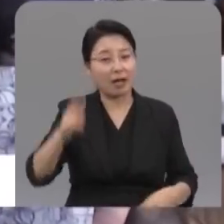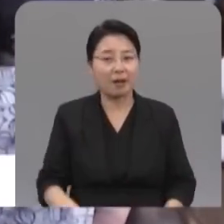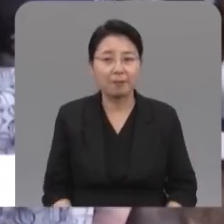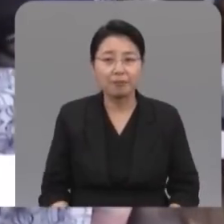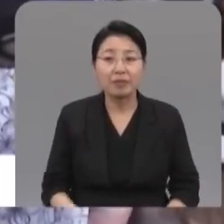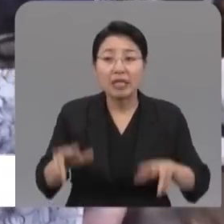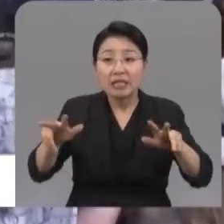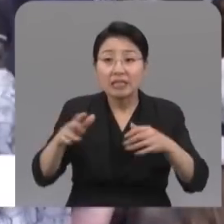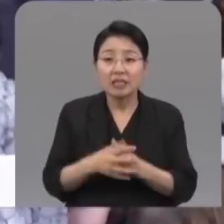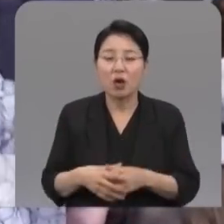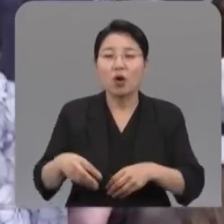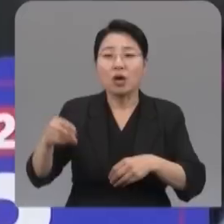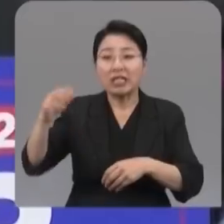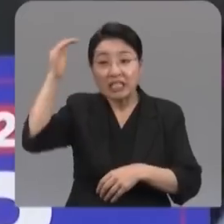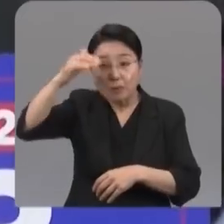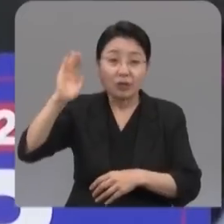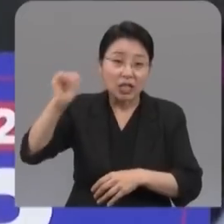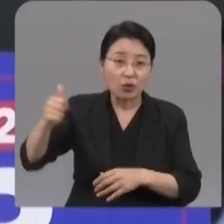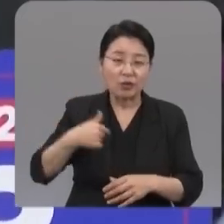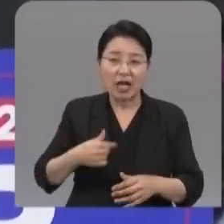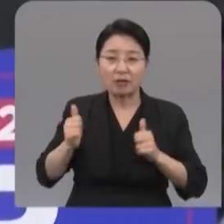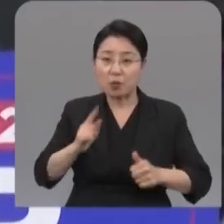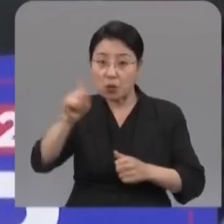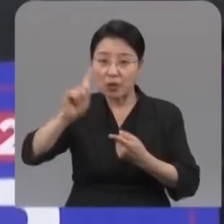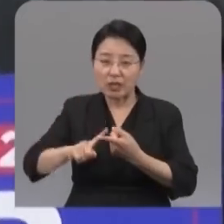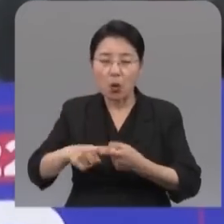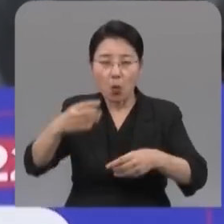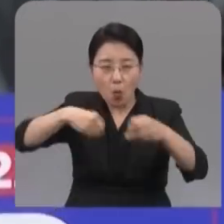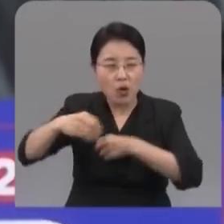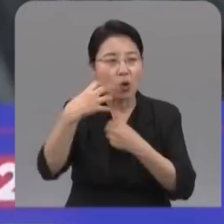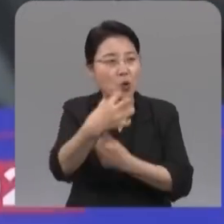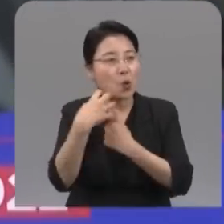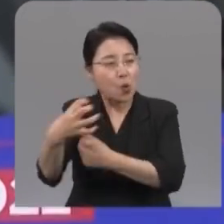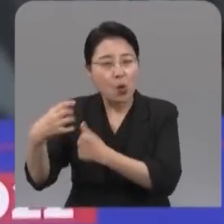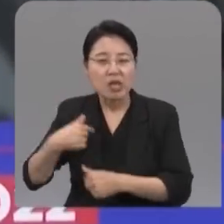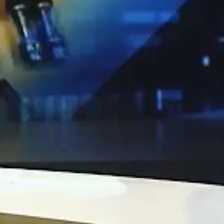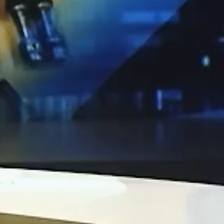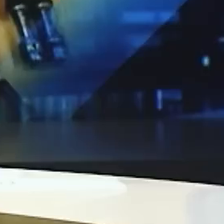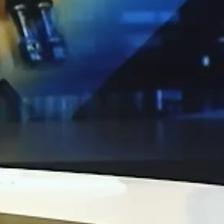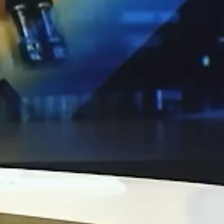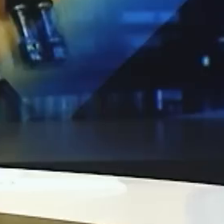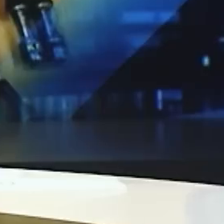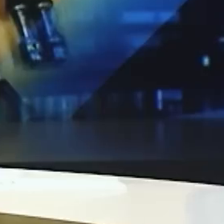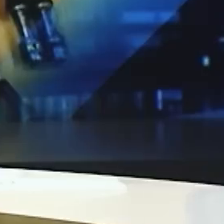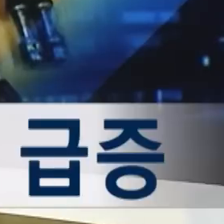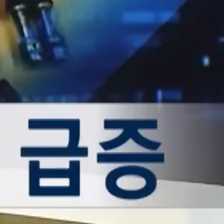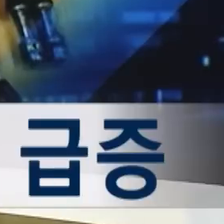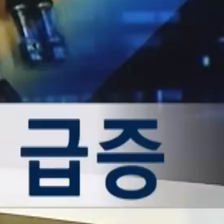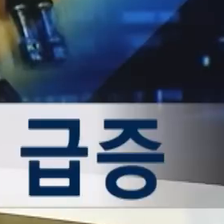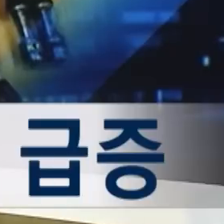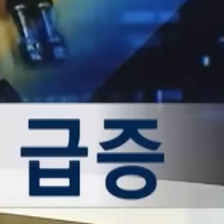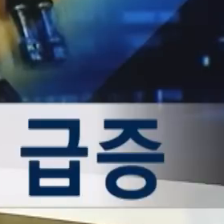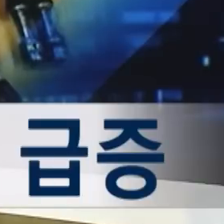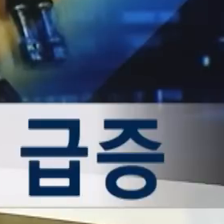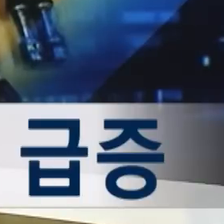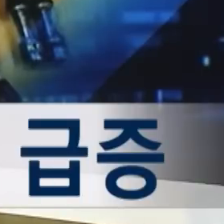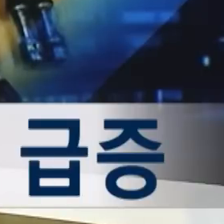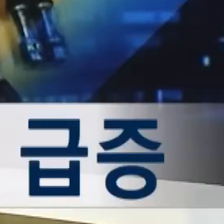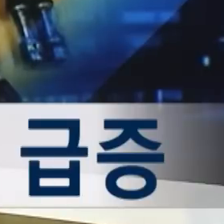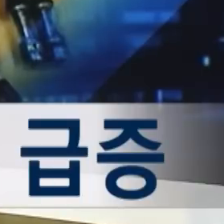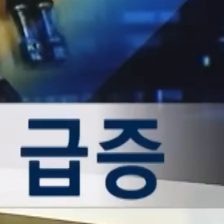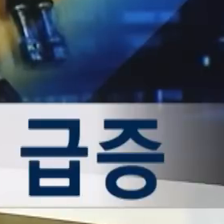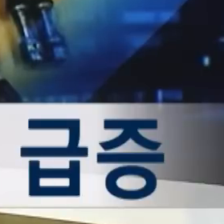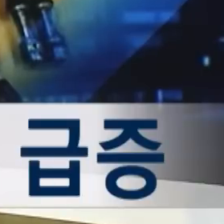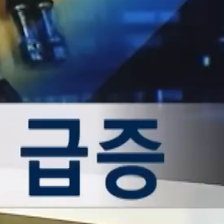여론몰이로 이용하고 있다는 분석도 나오고 있습니다. 지금까지 워싱턴에서 전해드렸습니다. 미국에서 한국으로 우편을